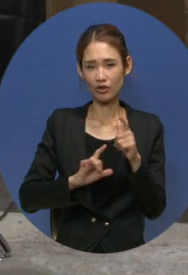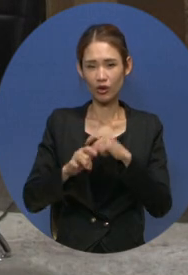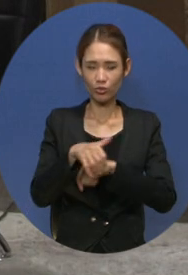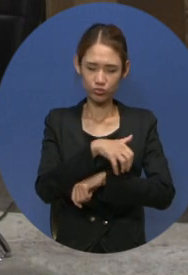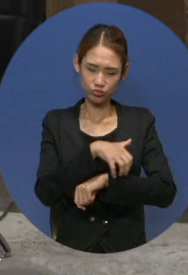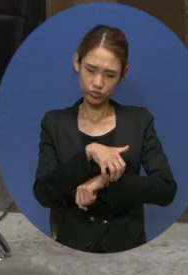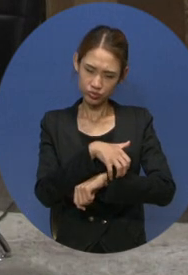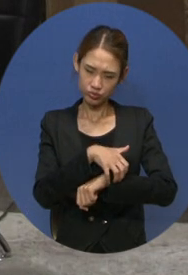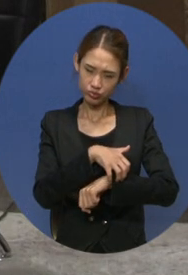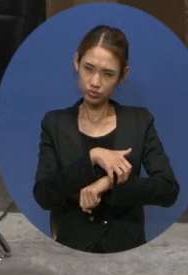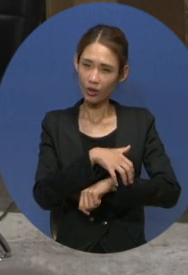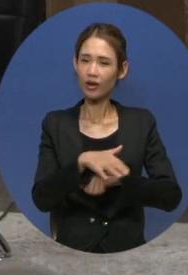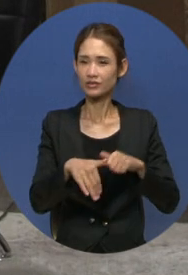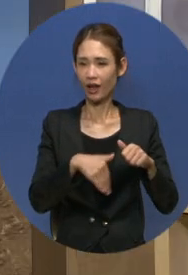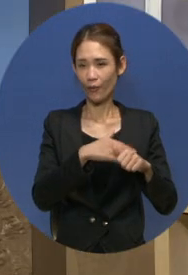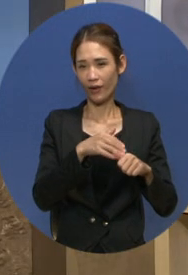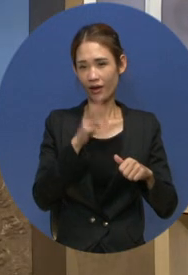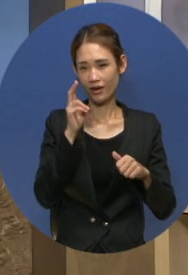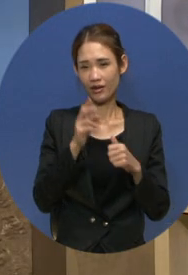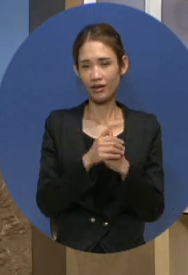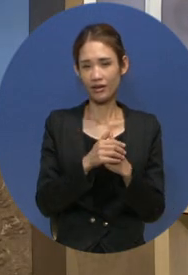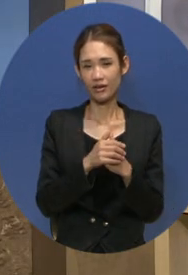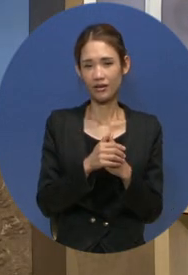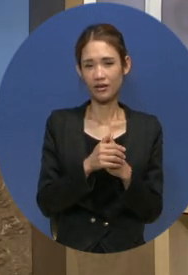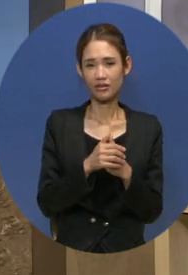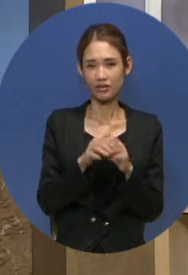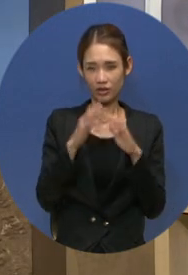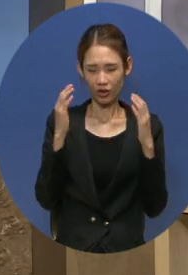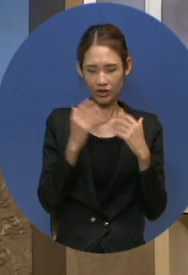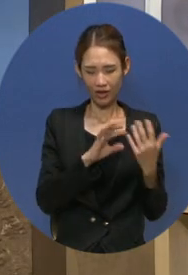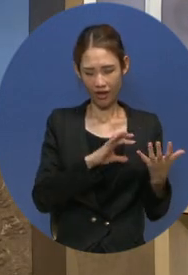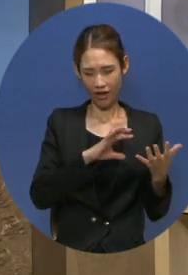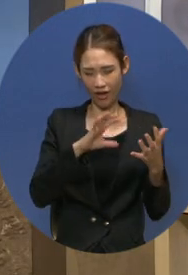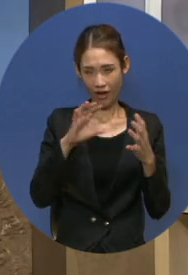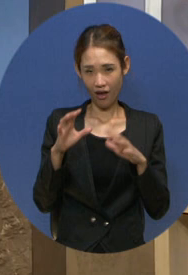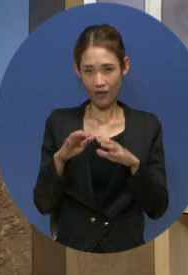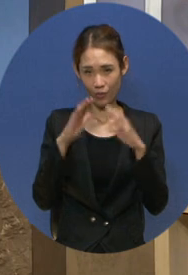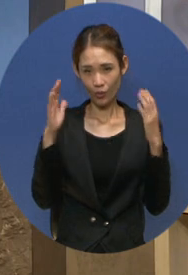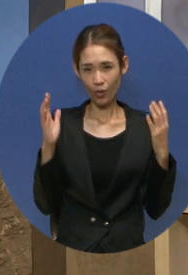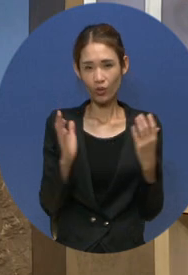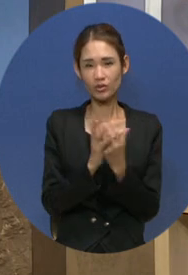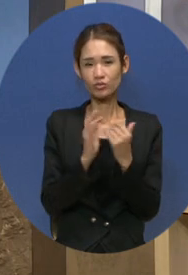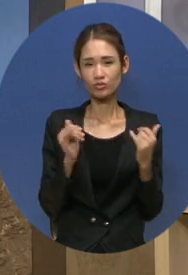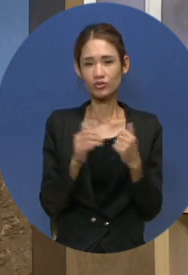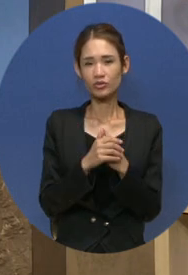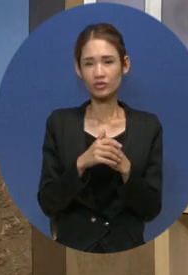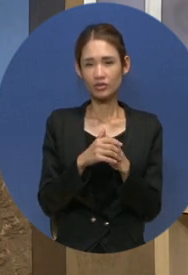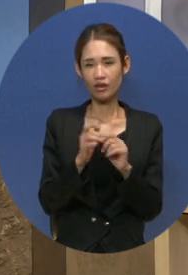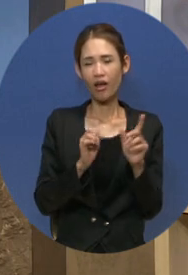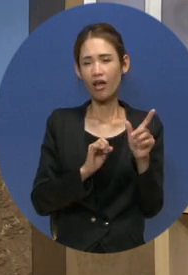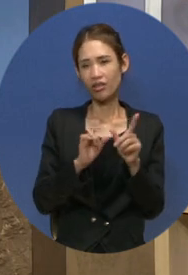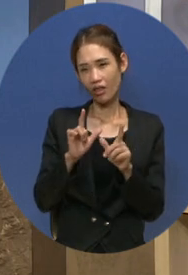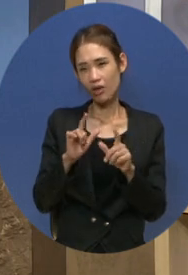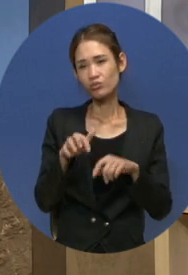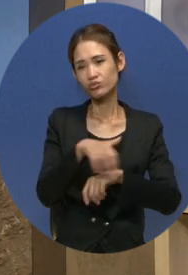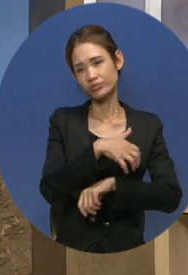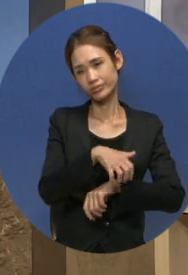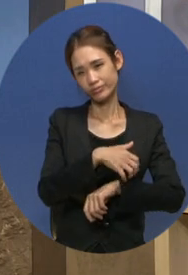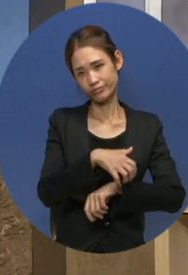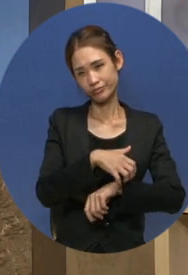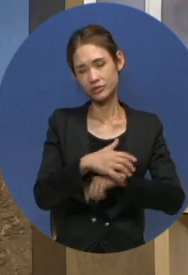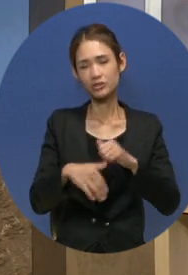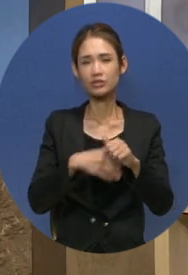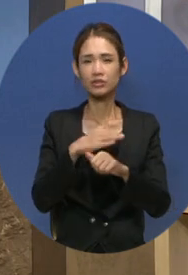불편한 상황이실 것 같은데요. 그렇죠. 그리고 특히 이 전 세계적으로 지금은 또 모든 분들이 굉장히 불편한 그런